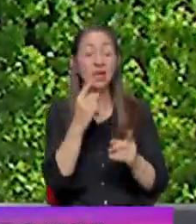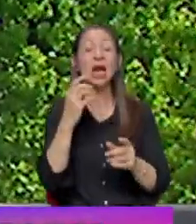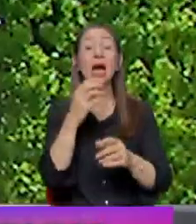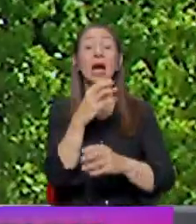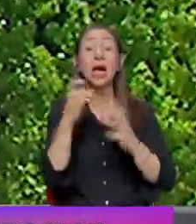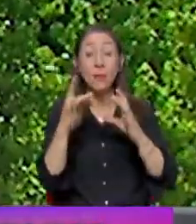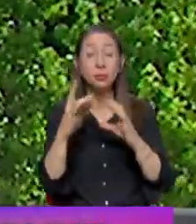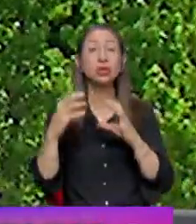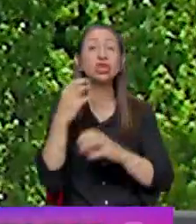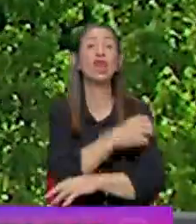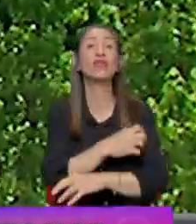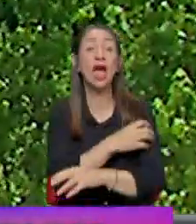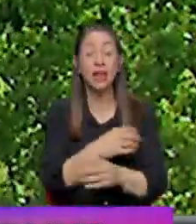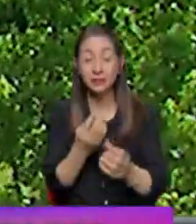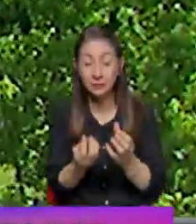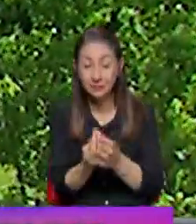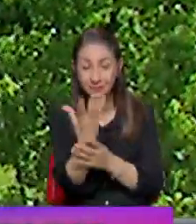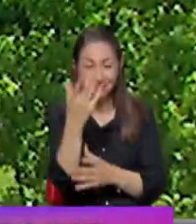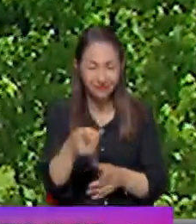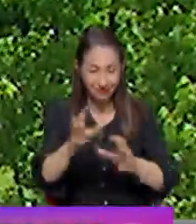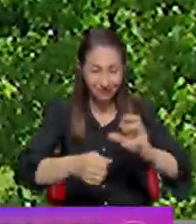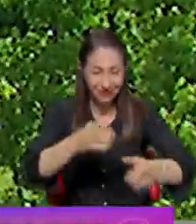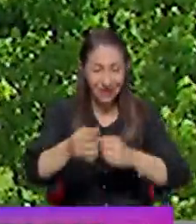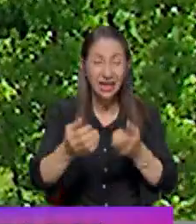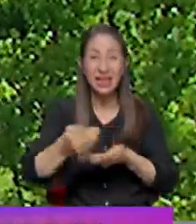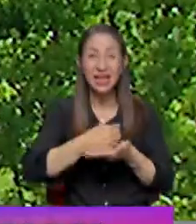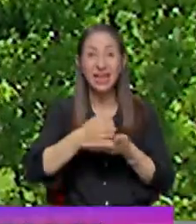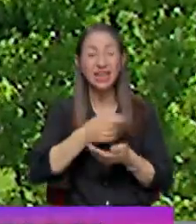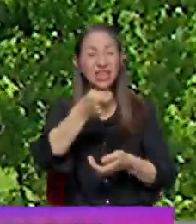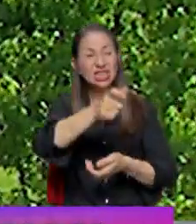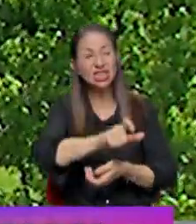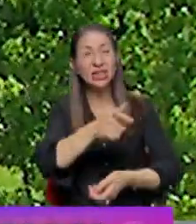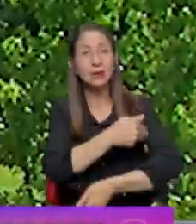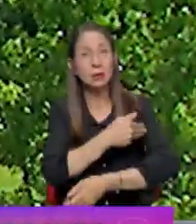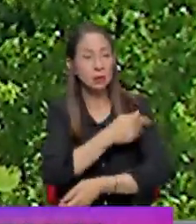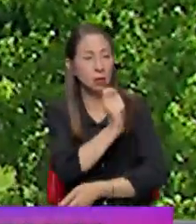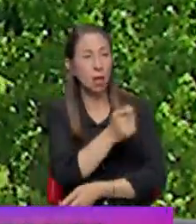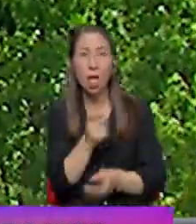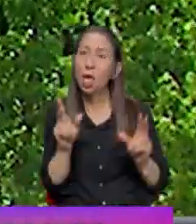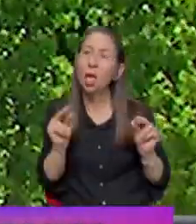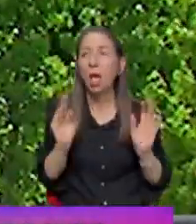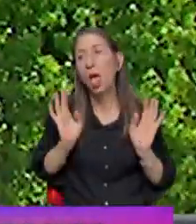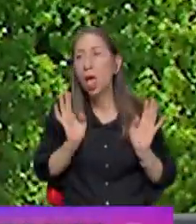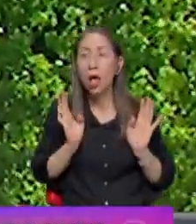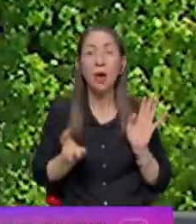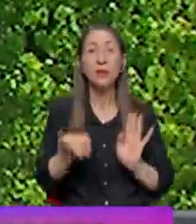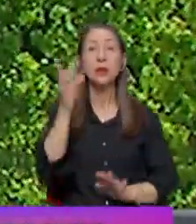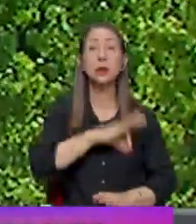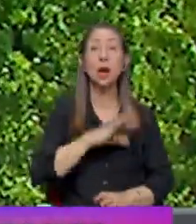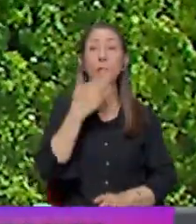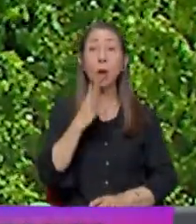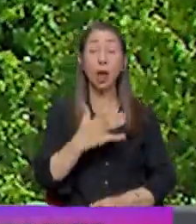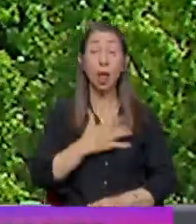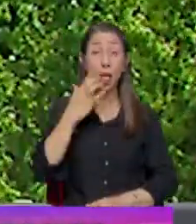şeftali yetiştiren çiftçilerin gelirlerinin ancak işçi yevmiyesini ödemeye yettiğini öğreniyoruz